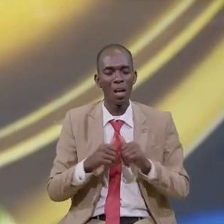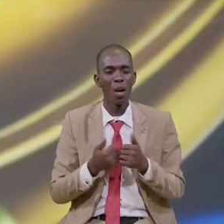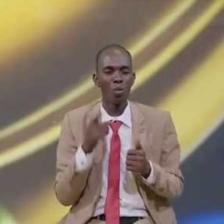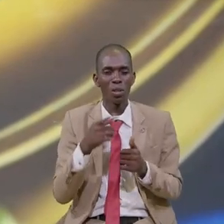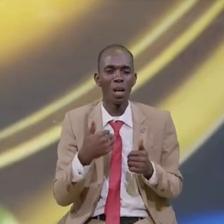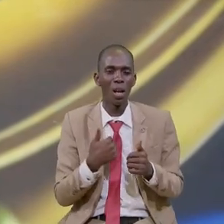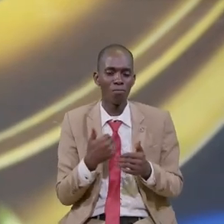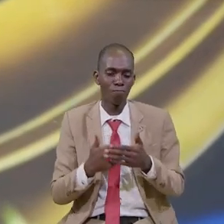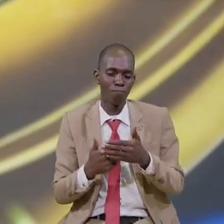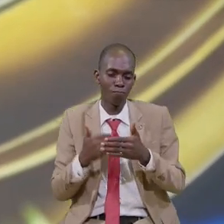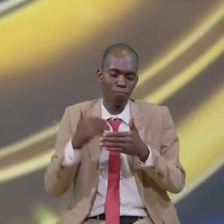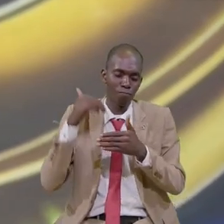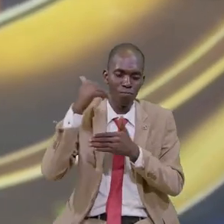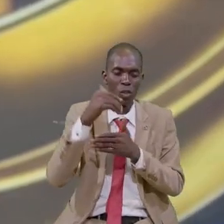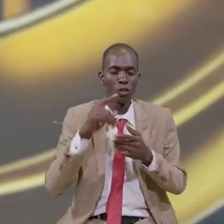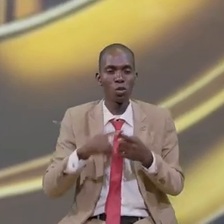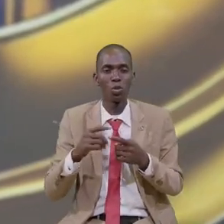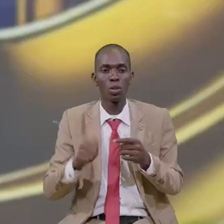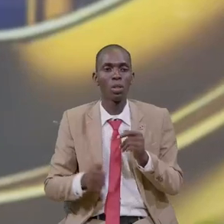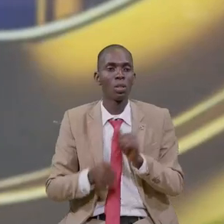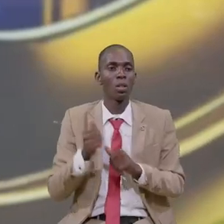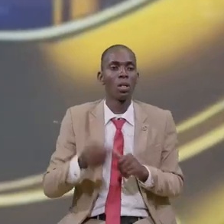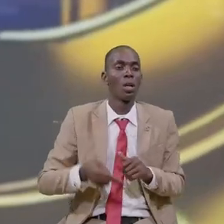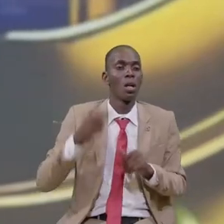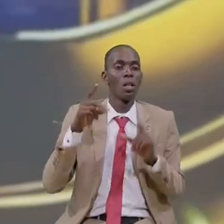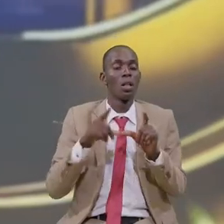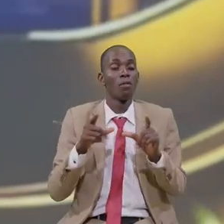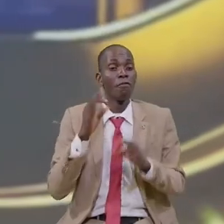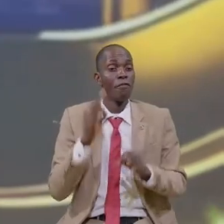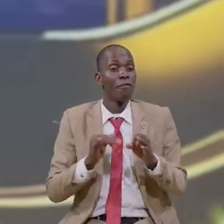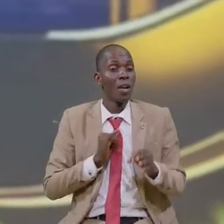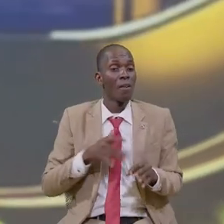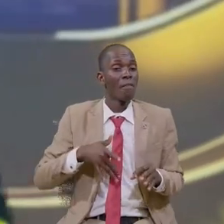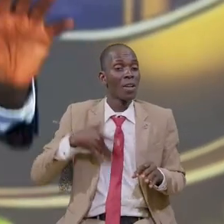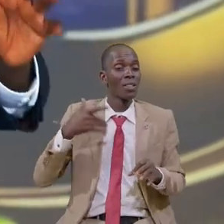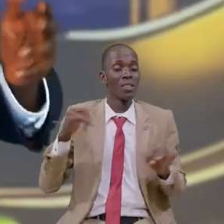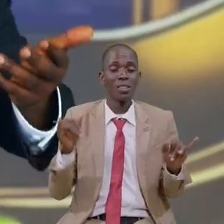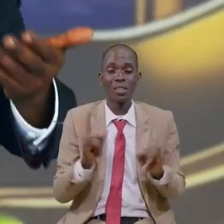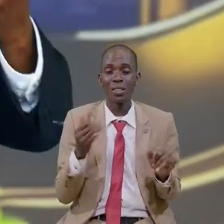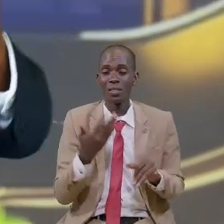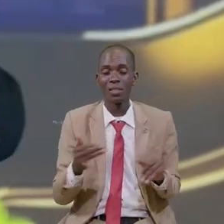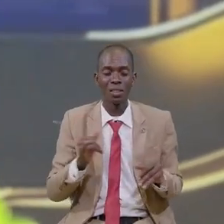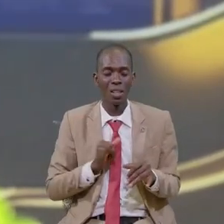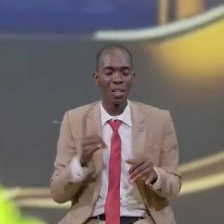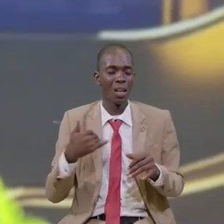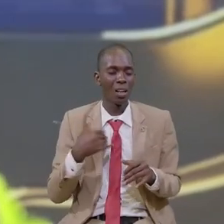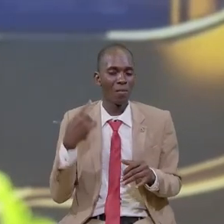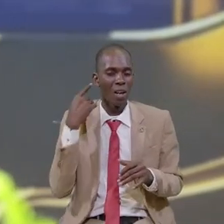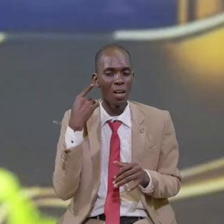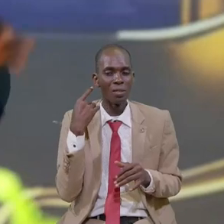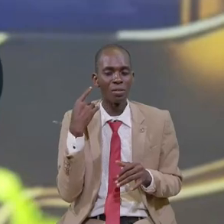à l'étape 4. Et si je sens la même chose que lui, ça c'est une montagne. La